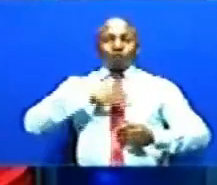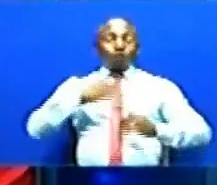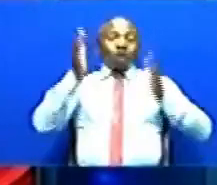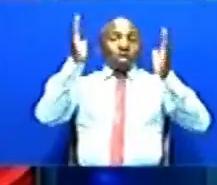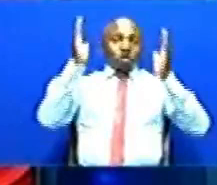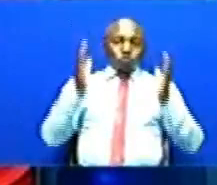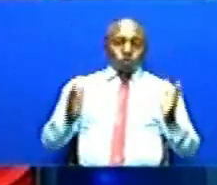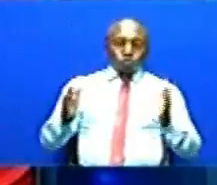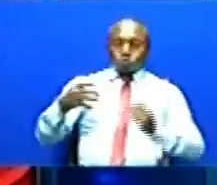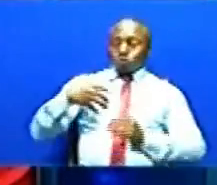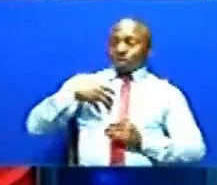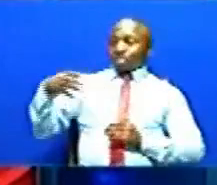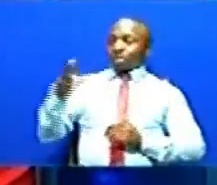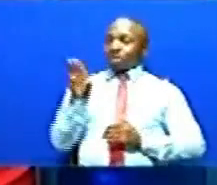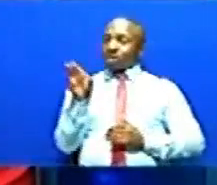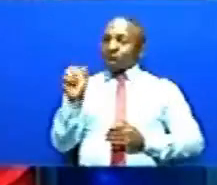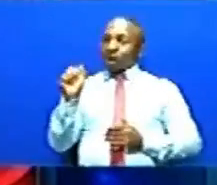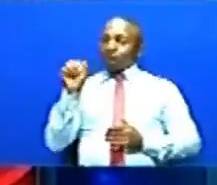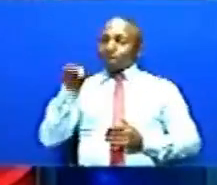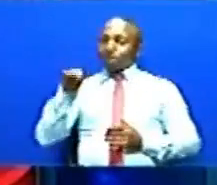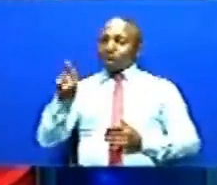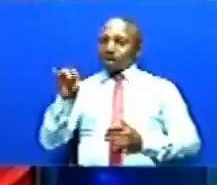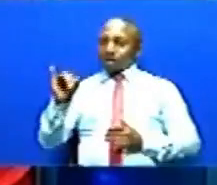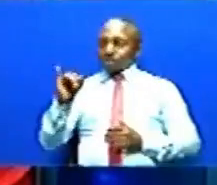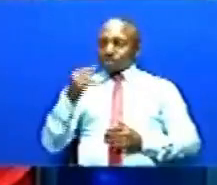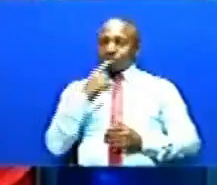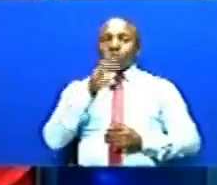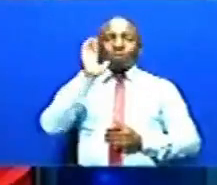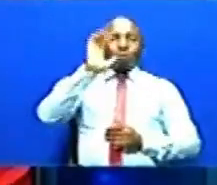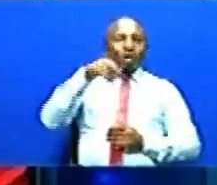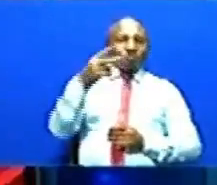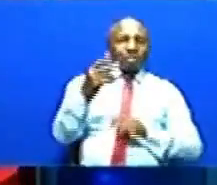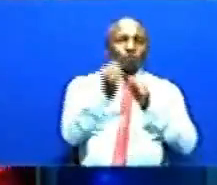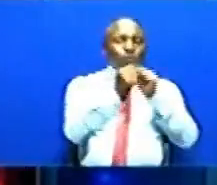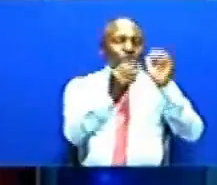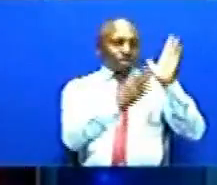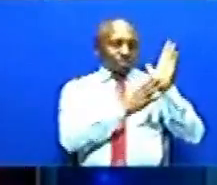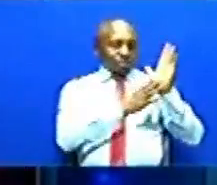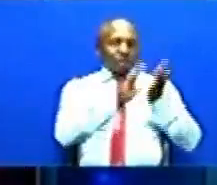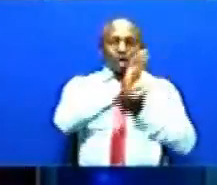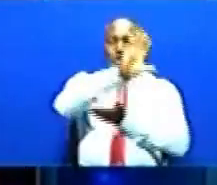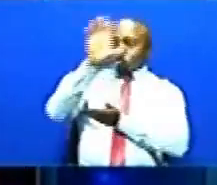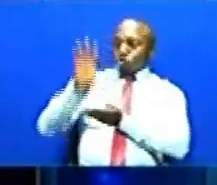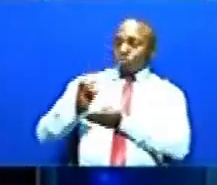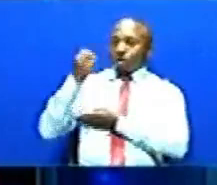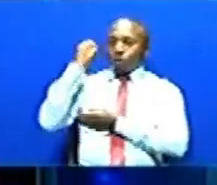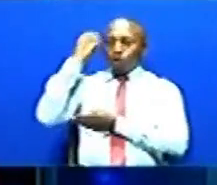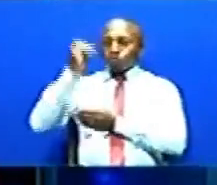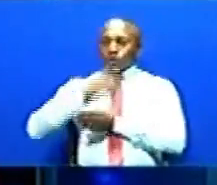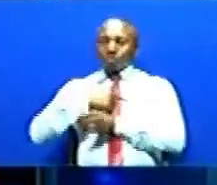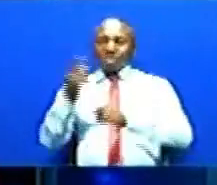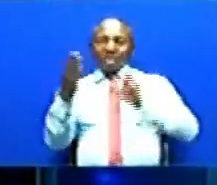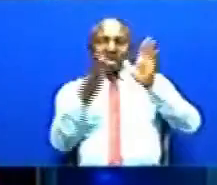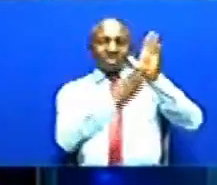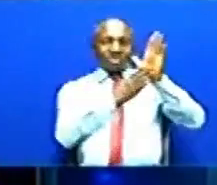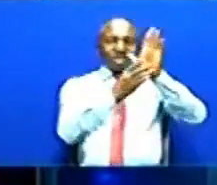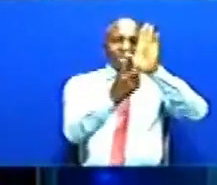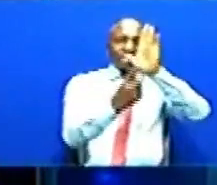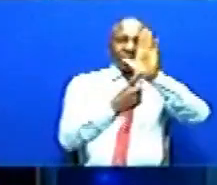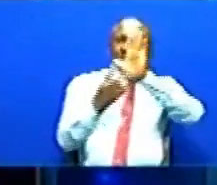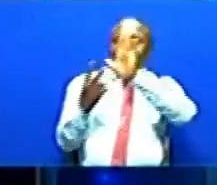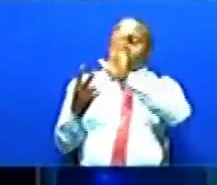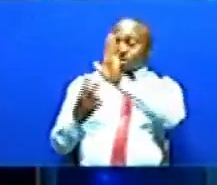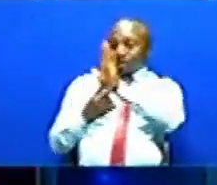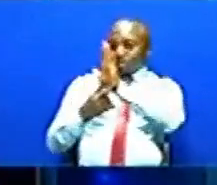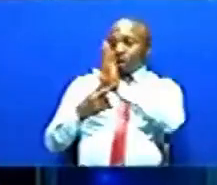kikuu duniani, Waziri Hamad amesema kwa mwaka 2019 jumla ya wagonjwa 967 walibainika kuwa na ugonjwa